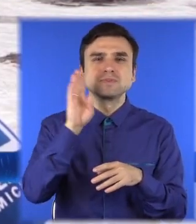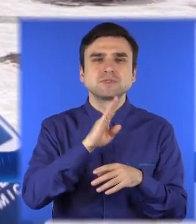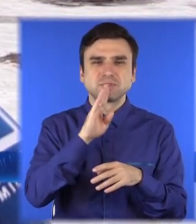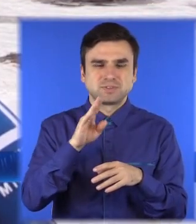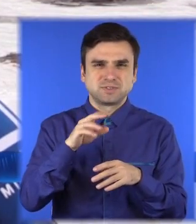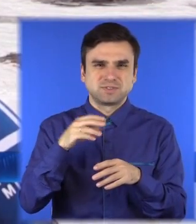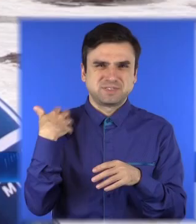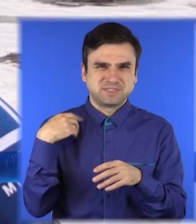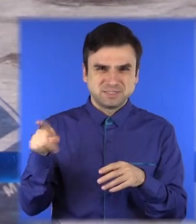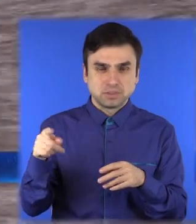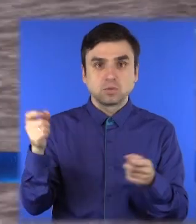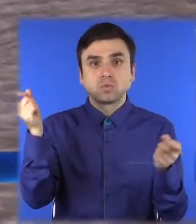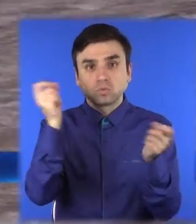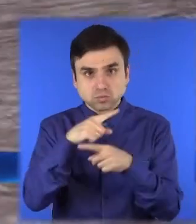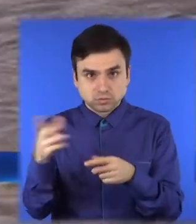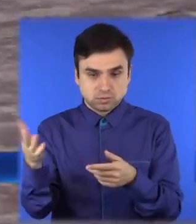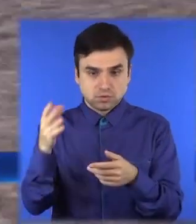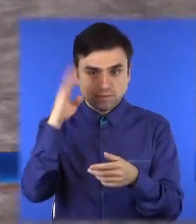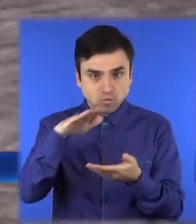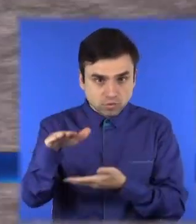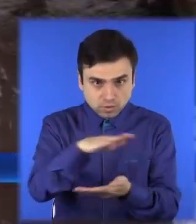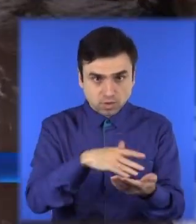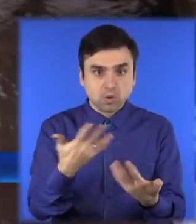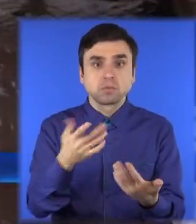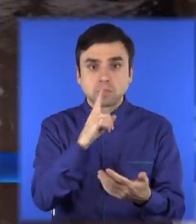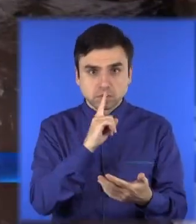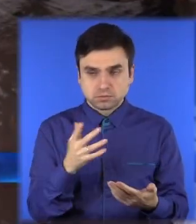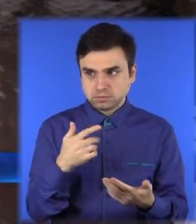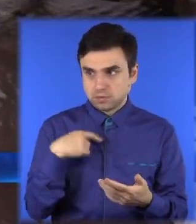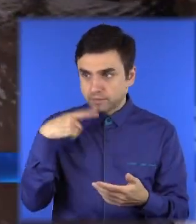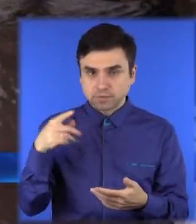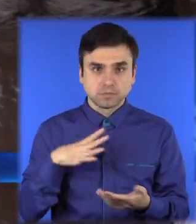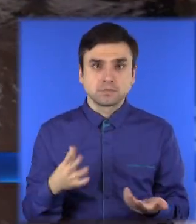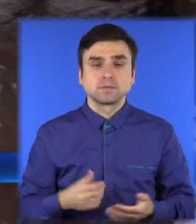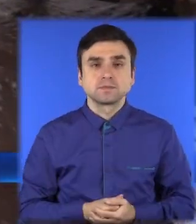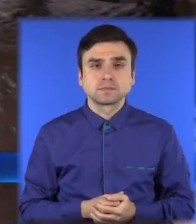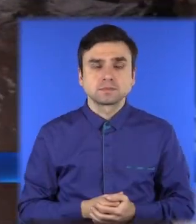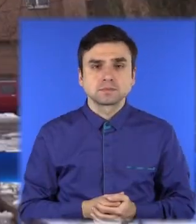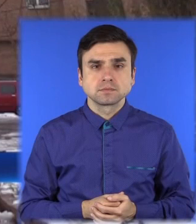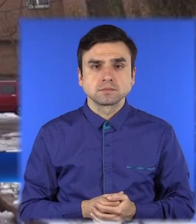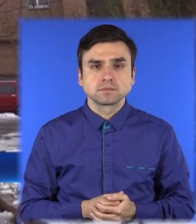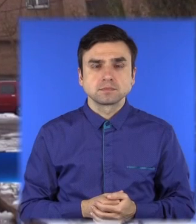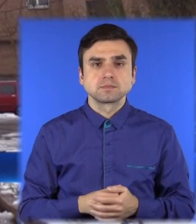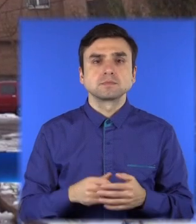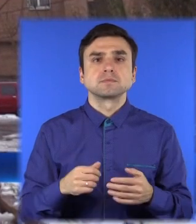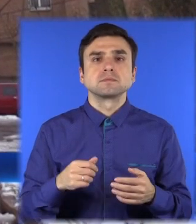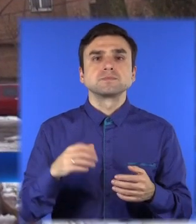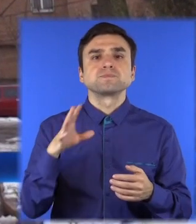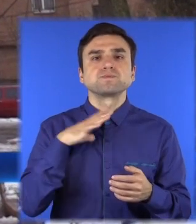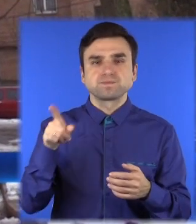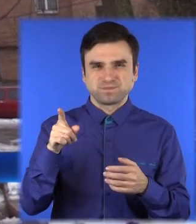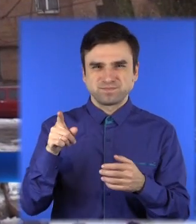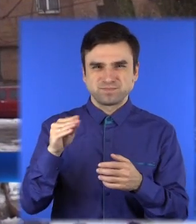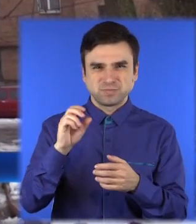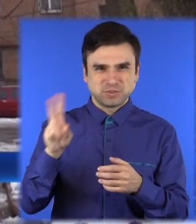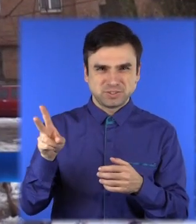вас в підвалі во второму вода. Звертаємося до підприємства, аби дізнатися, чому комунальники не ремонтують порив труби. Проте диспетчер гарячої лінії в